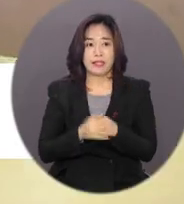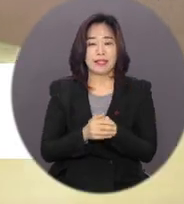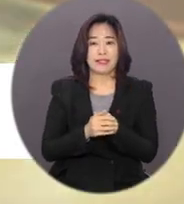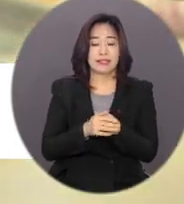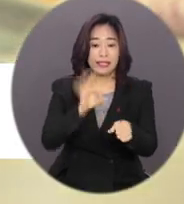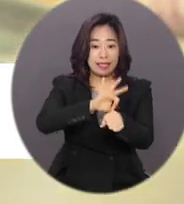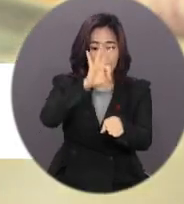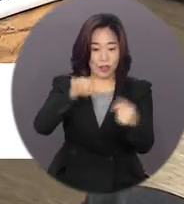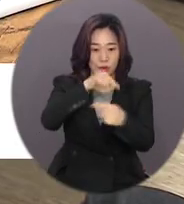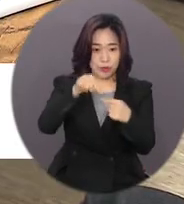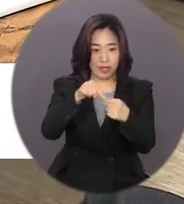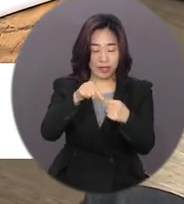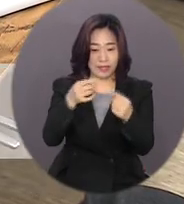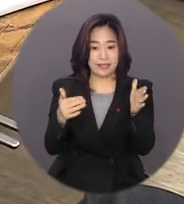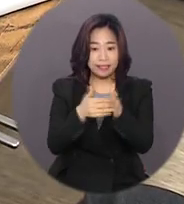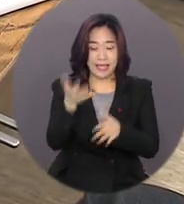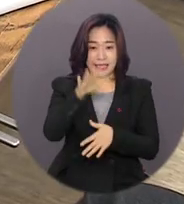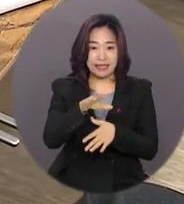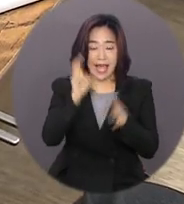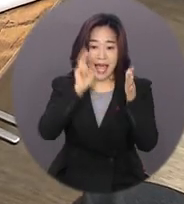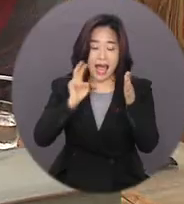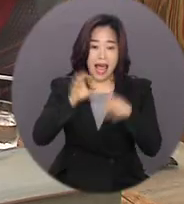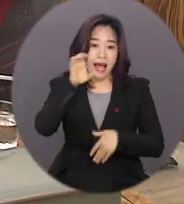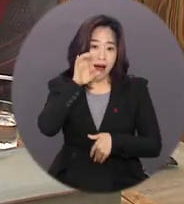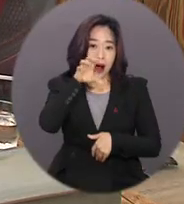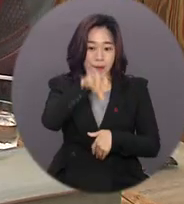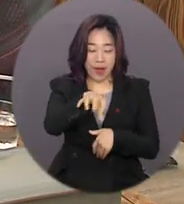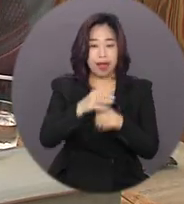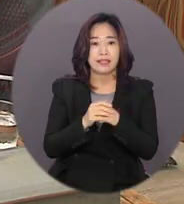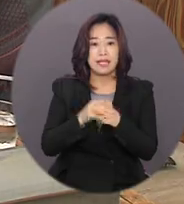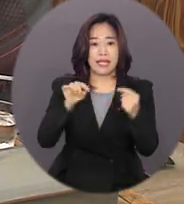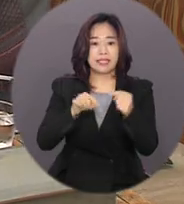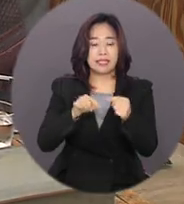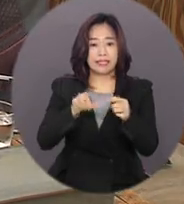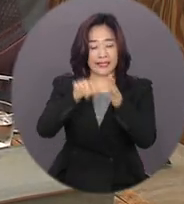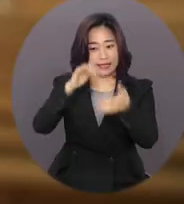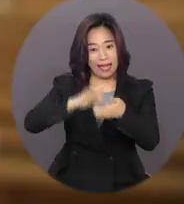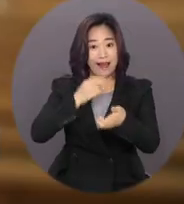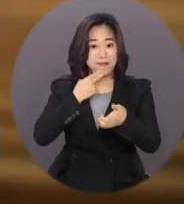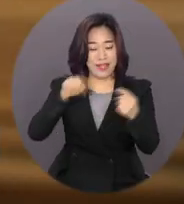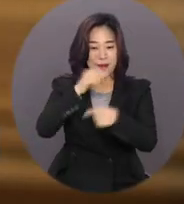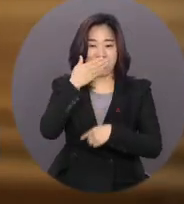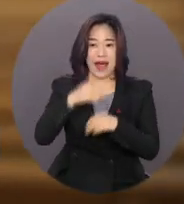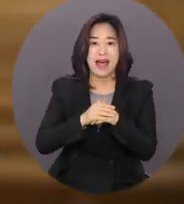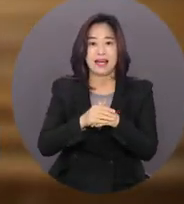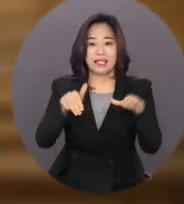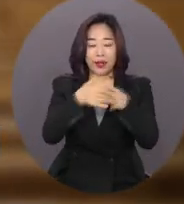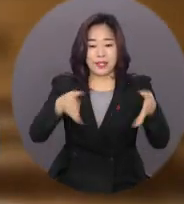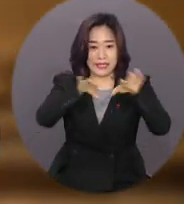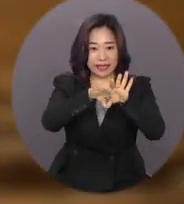운영됐던 식당과 카페, 노래 연습장 등은 시간 제한 없이 영업이 가능해졌습니다. 또 종교 활동도